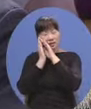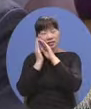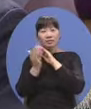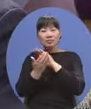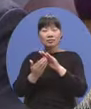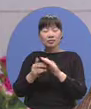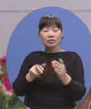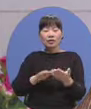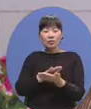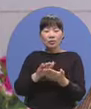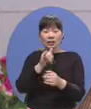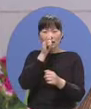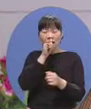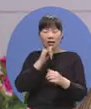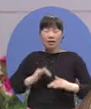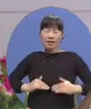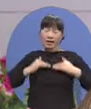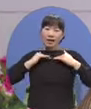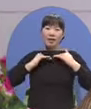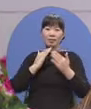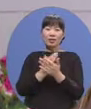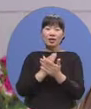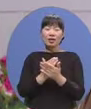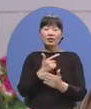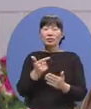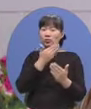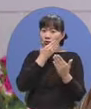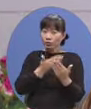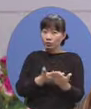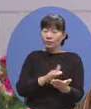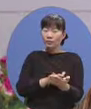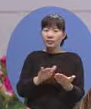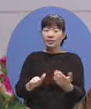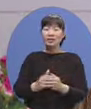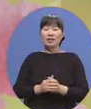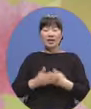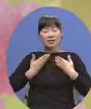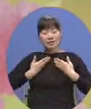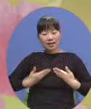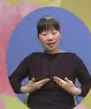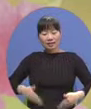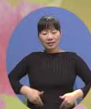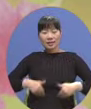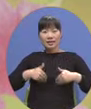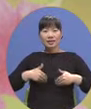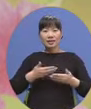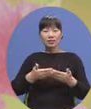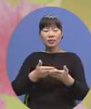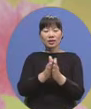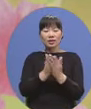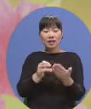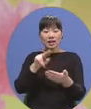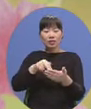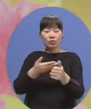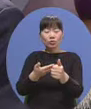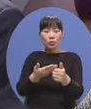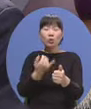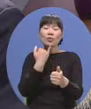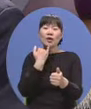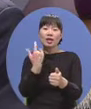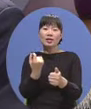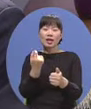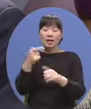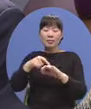전에 뛰어놀게 하거나 흥분시키지 않는 것 역시 굉장히 중요합니다. 네. 좀 이렇게 잔잔하고 따뜻한 동화 같은 거 좀 읽어줘도 괜찮겠네요. 그렇죠.